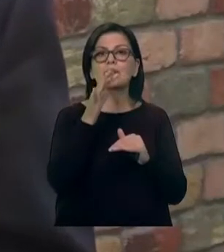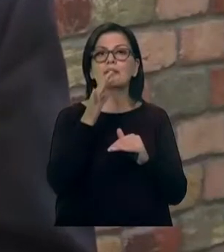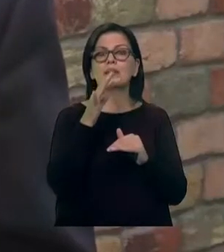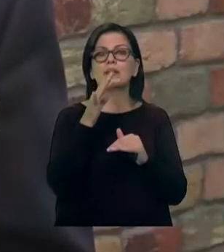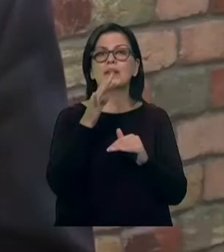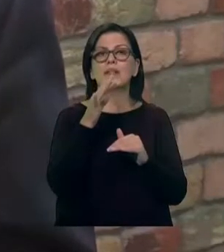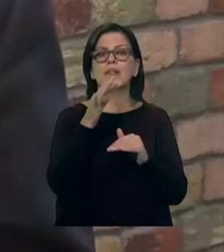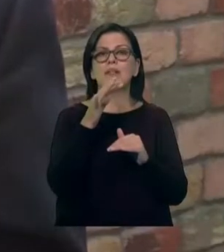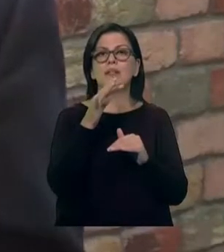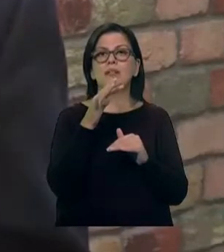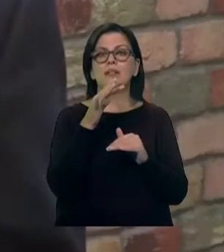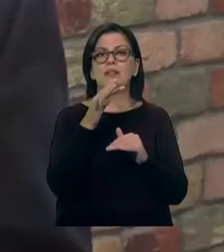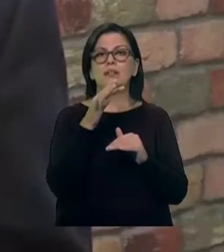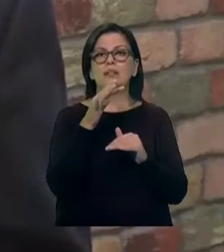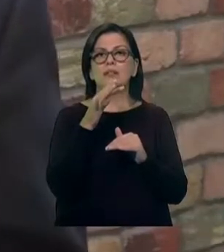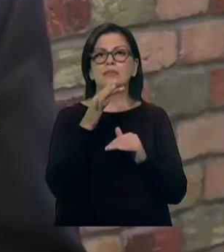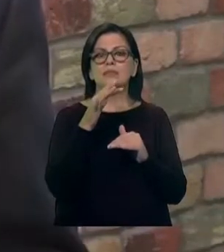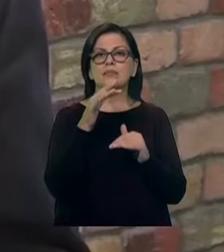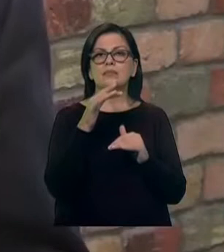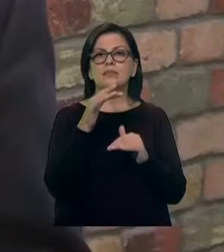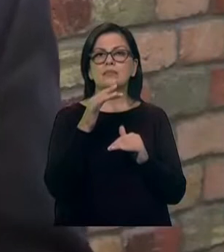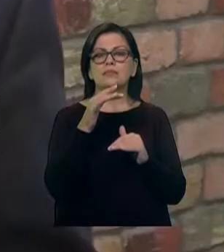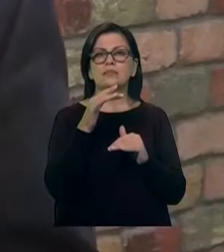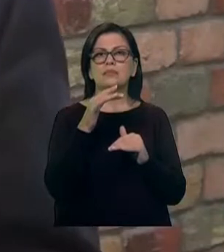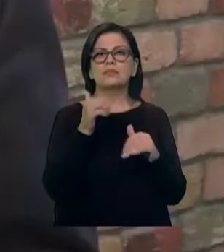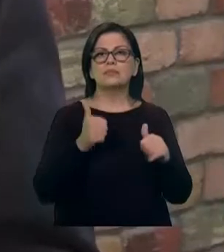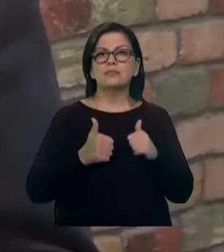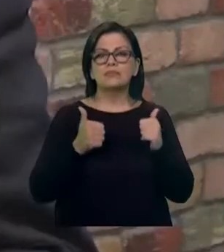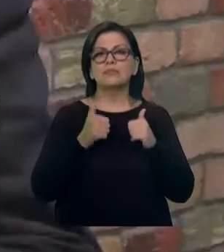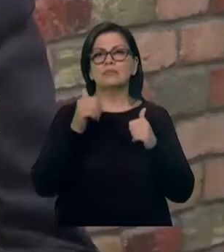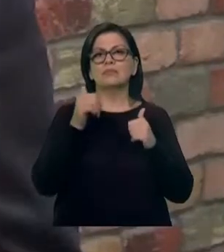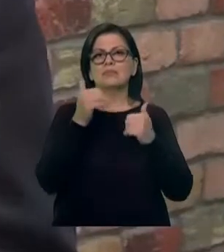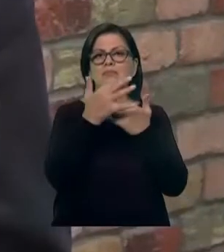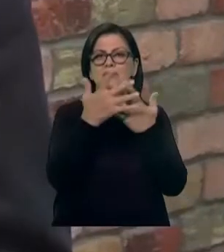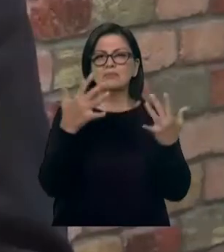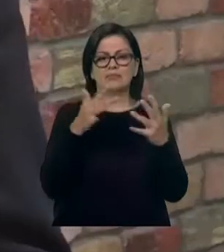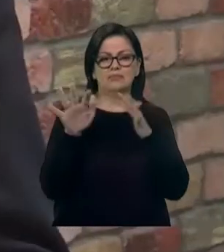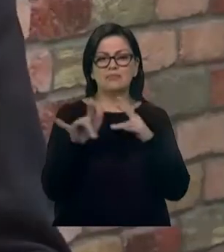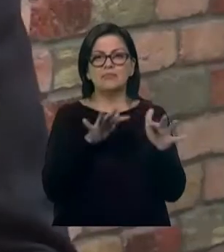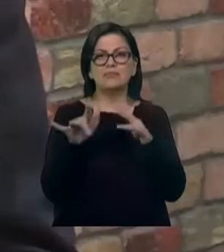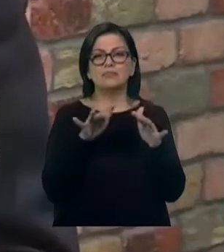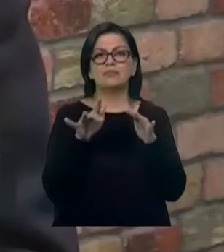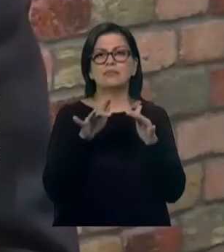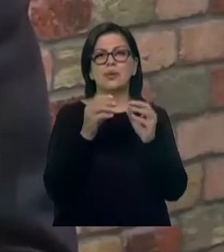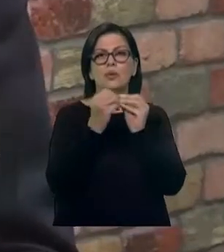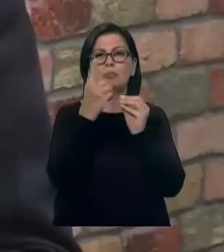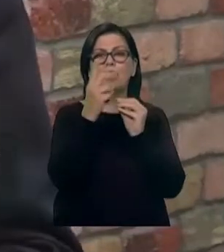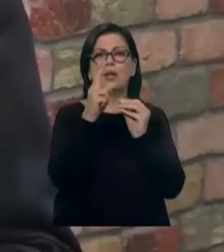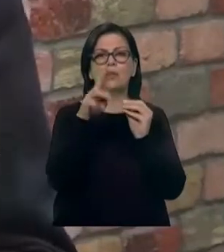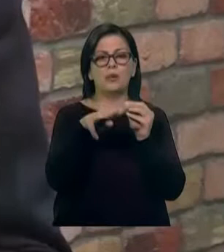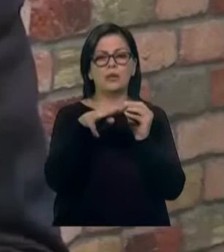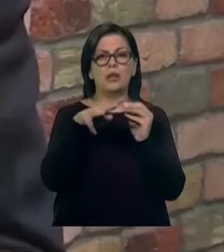böyük uzaq görənliyi və ciddi səylərindən sonra müxtəlif tədbirlər sayəsində 11 kilometrlik